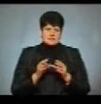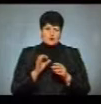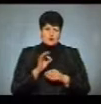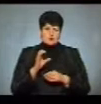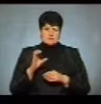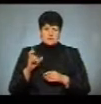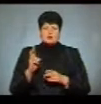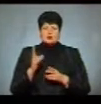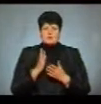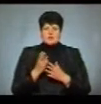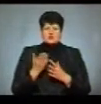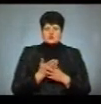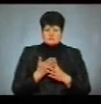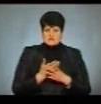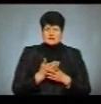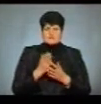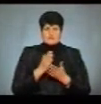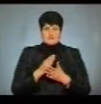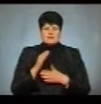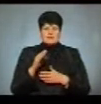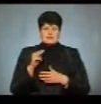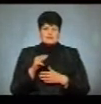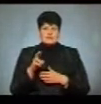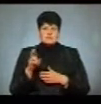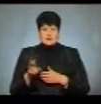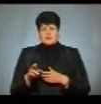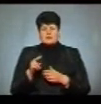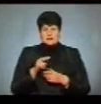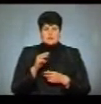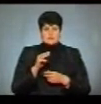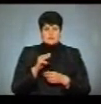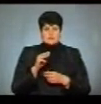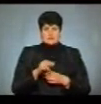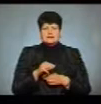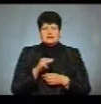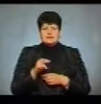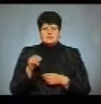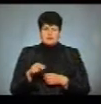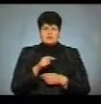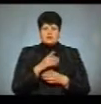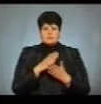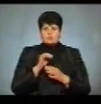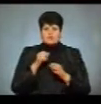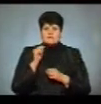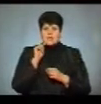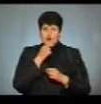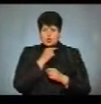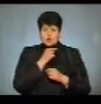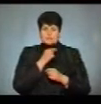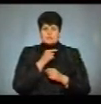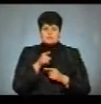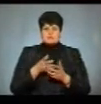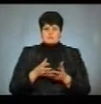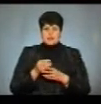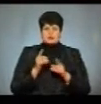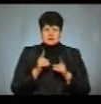має субсидію будинка, де є ІТП, які фактично нараховуються по ІТП, вони мають можливість економити, тобто